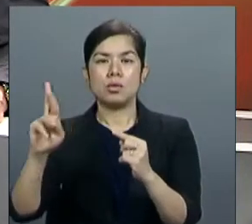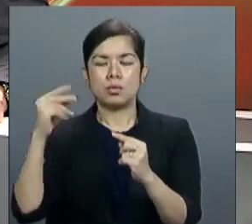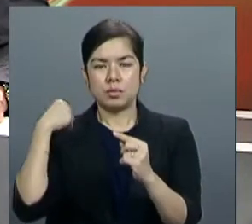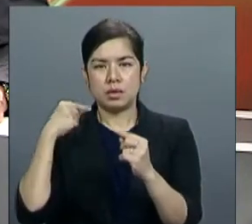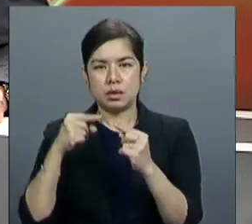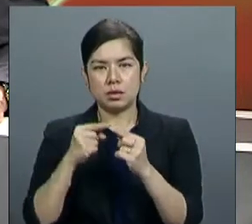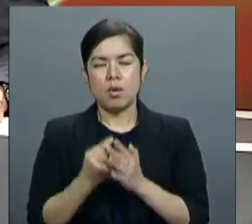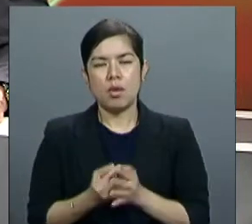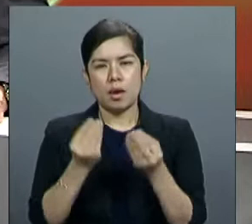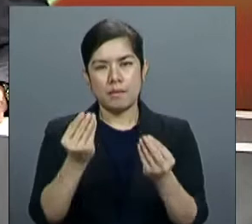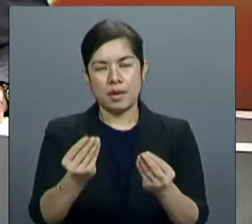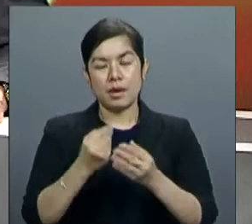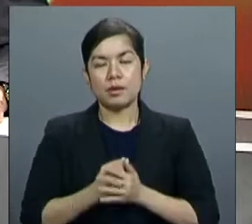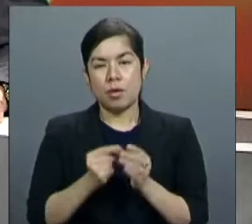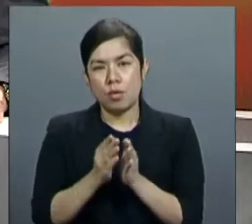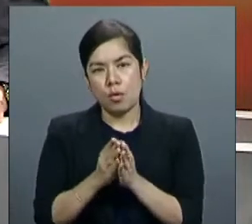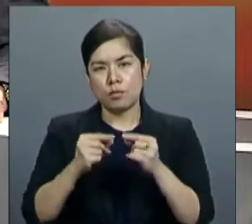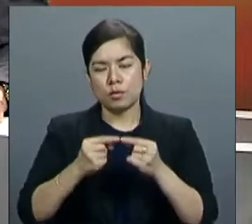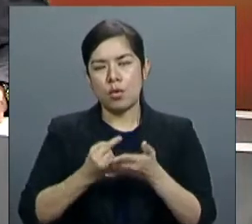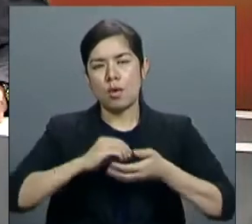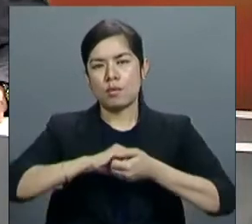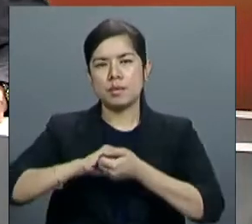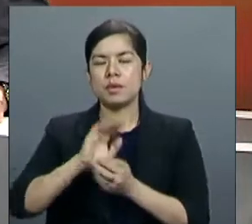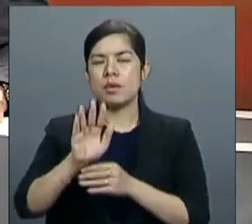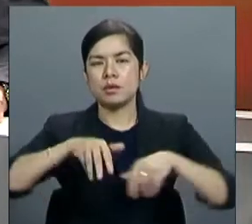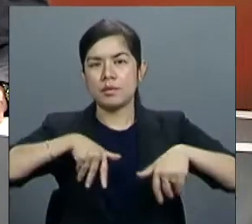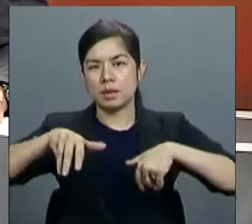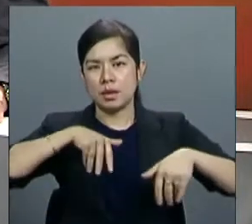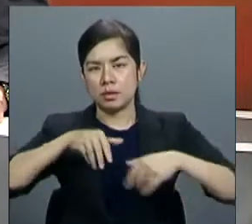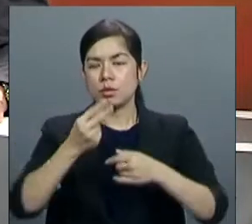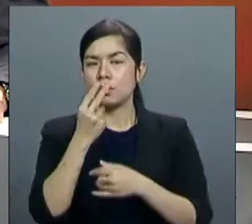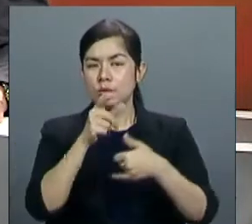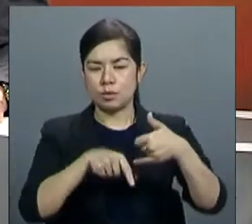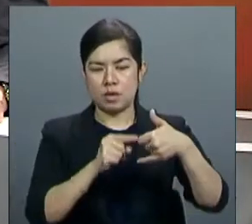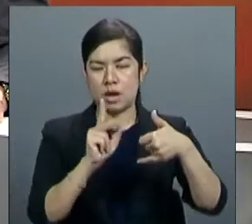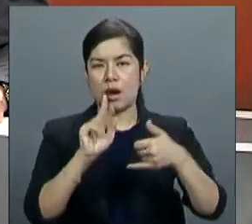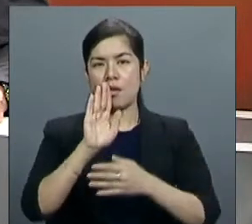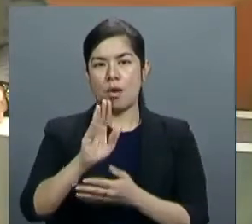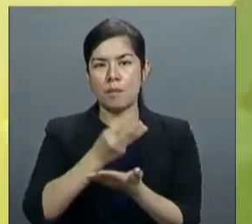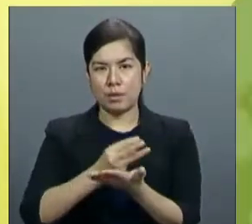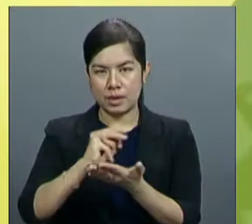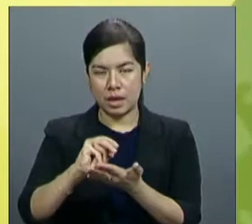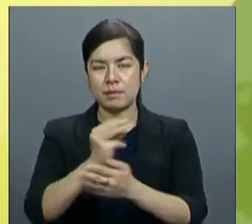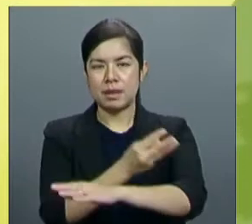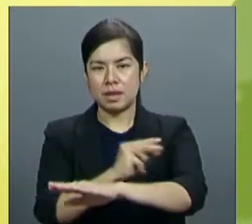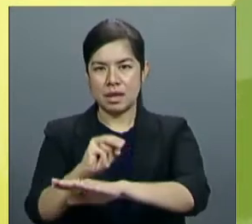คคีของคนในชุมชนติดตามกับคุณพัทรชัยพิบูลนักข่าวพลเมืองมหาวิทยาลัยมหาสารคามค่ะ